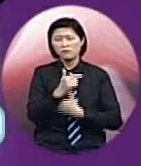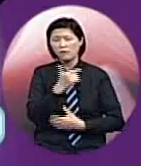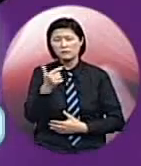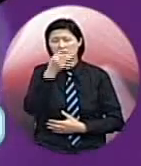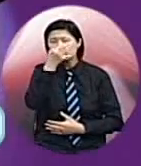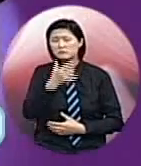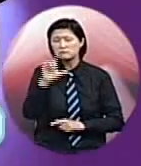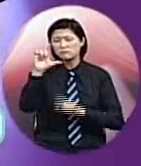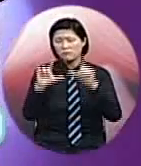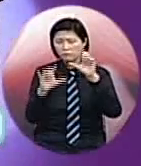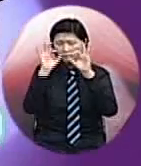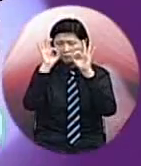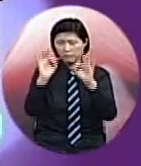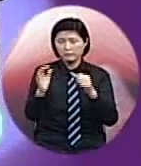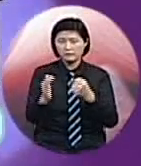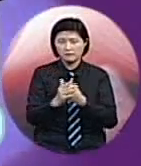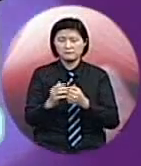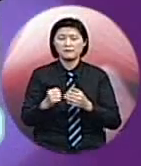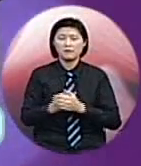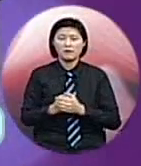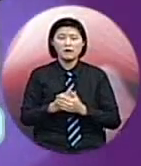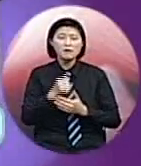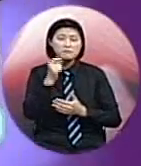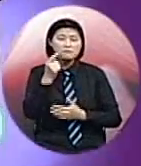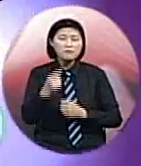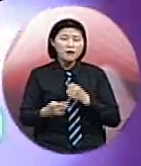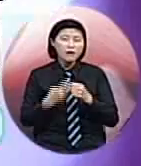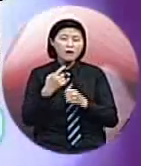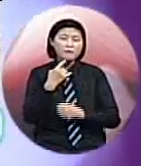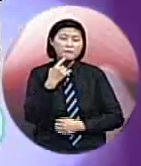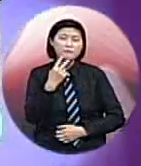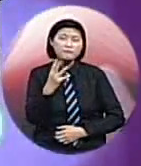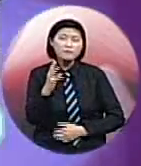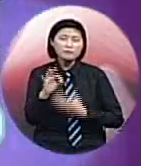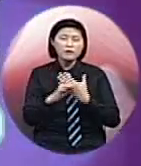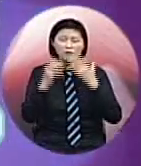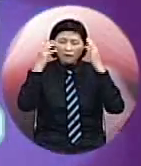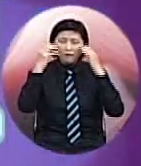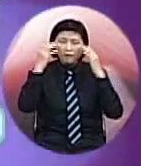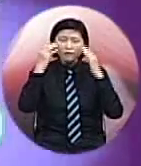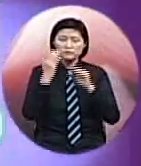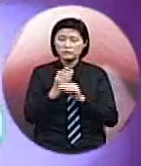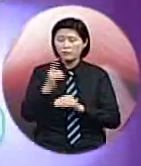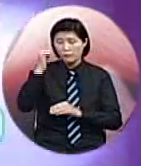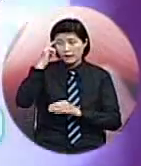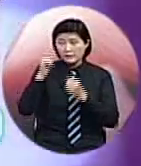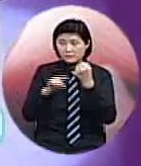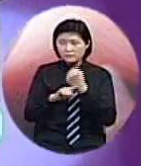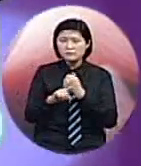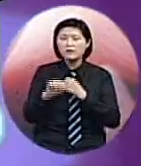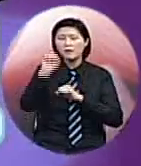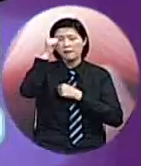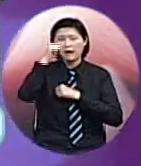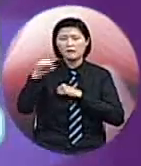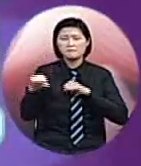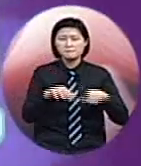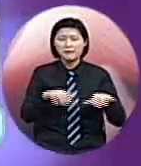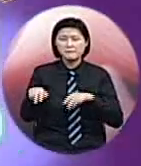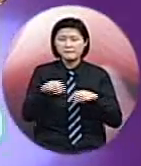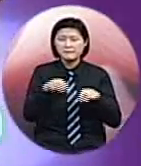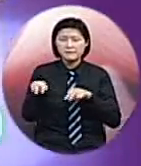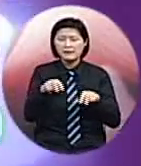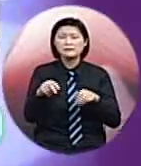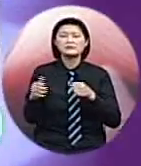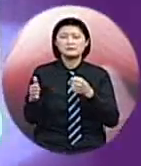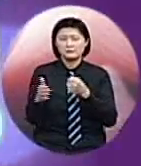운동이라. 그렇죠? 네. 막 그 몇 분만 하면 땀을 비오듯이 하던데. 예, 발로 뛰는 운동이라. 그죠? 좀 가볍게